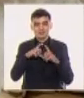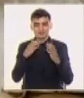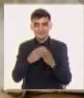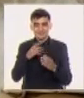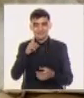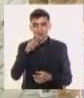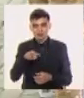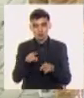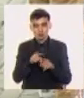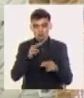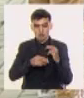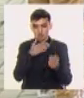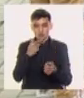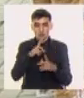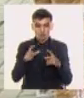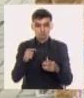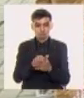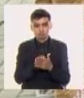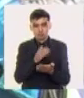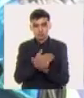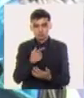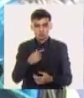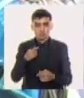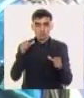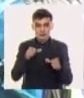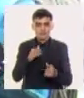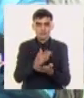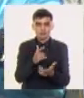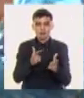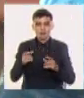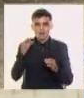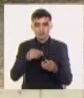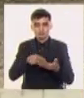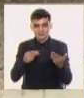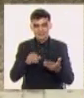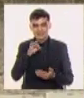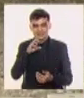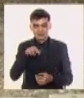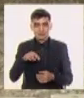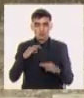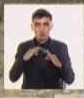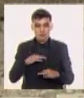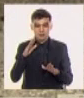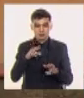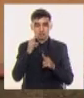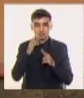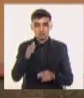Рабочих такой ответ не устроил. Люди твердо намерены отстаивать свои права и готовят коллективный иск в прокуратуру.